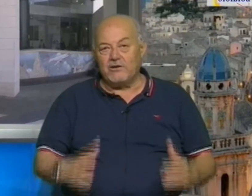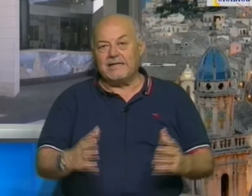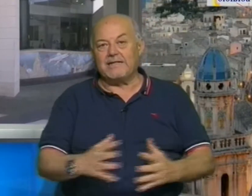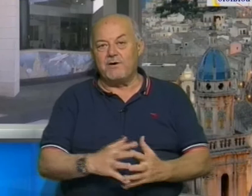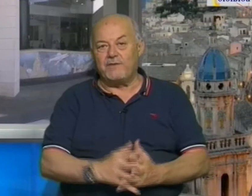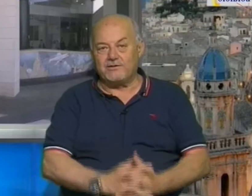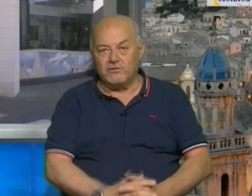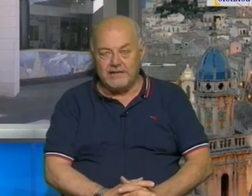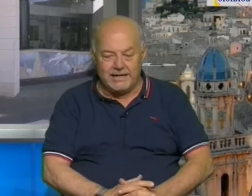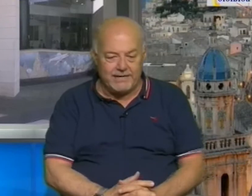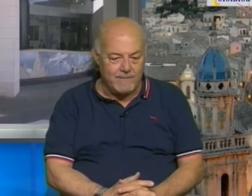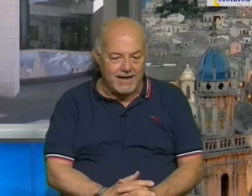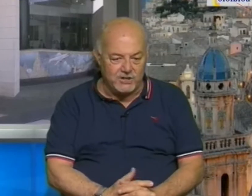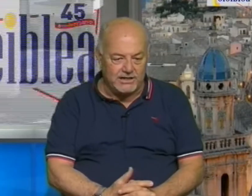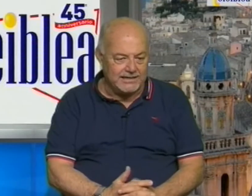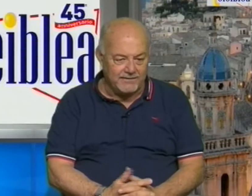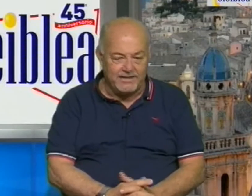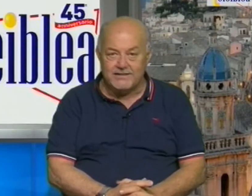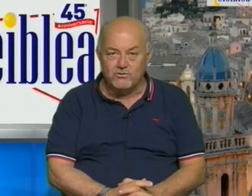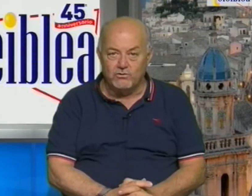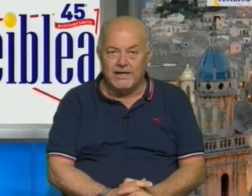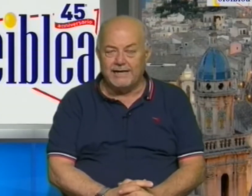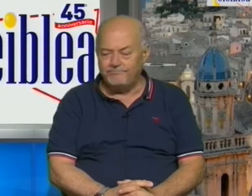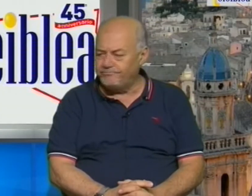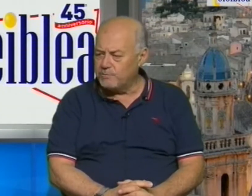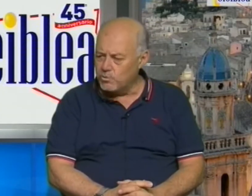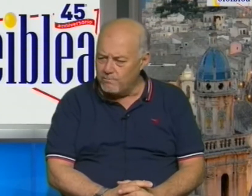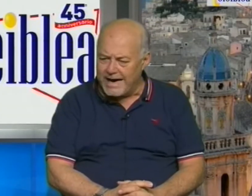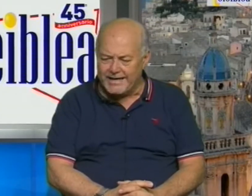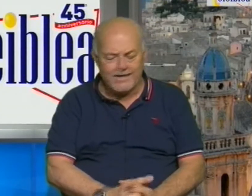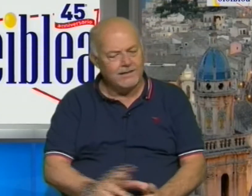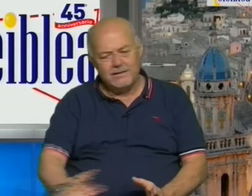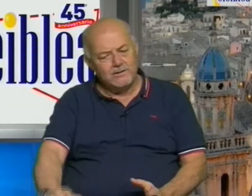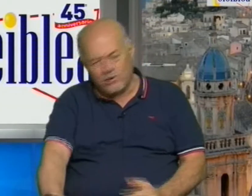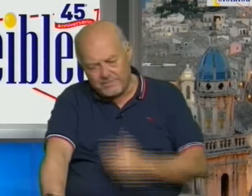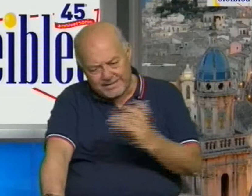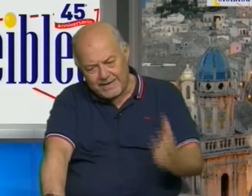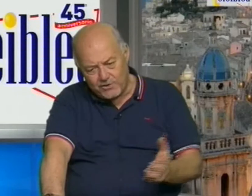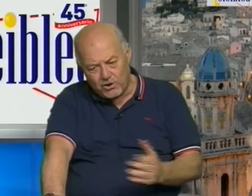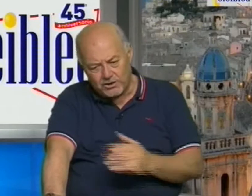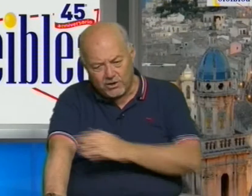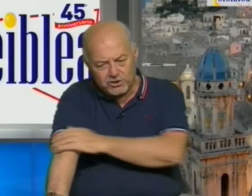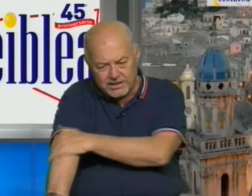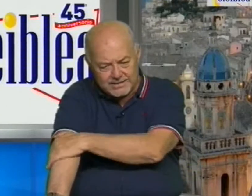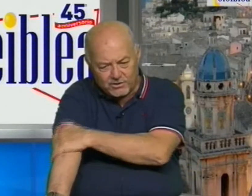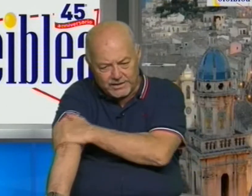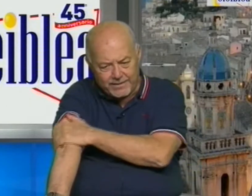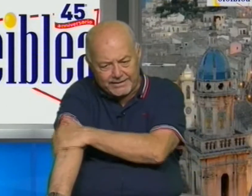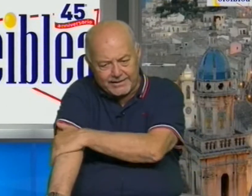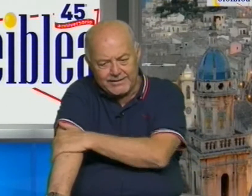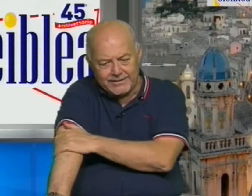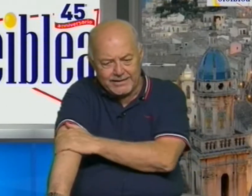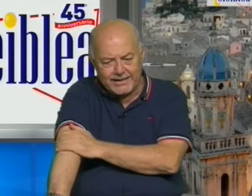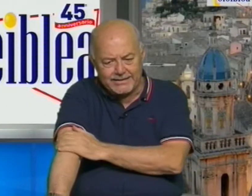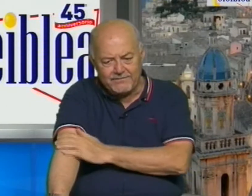vi ricordate, abbiamo fatto delle immagini dei servizi sul mare, non li mandiamo in onda oggi la seconda